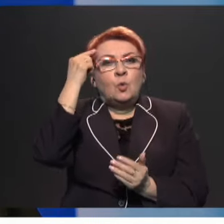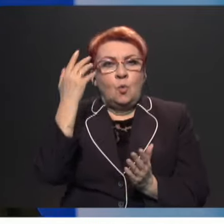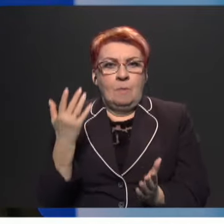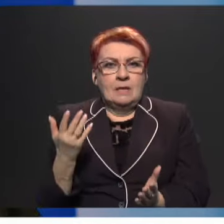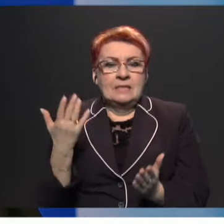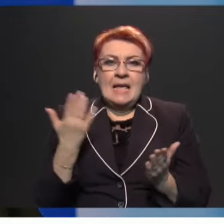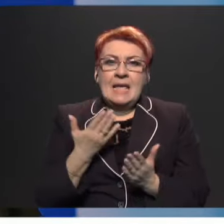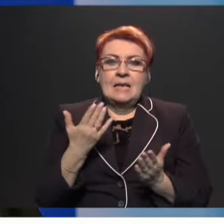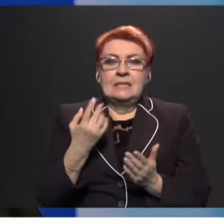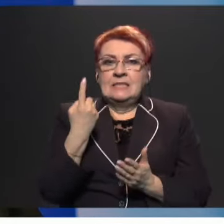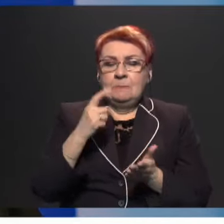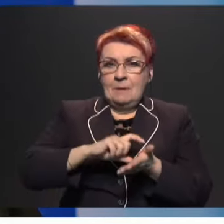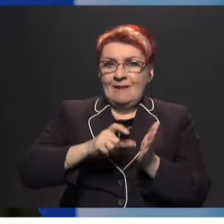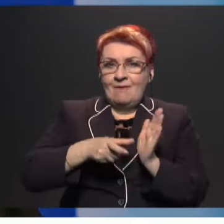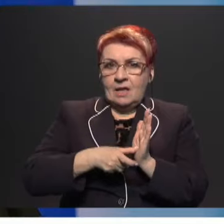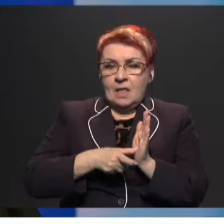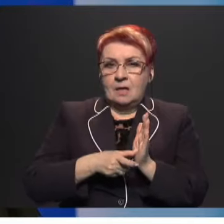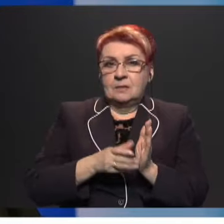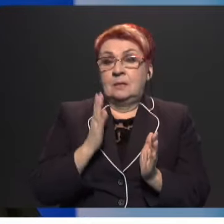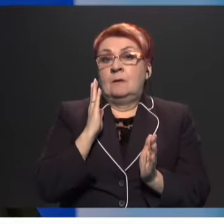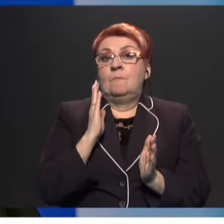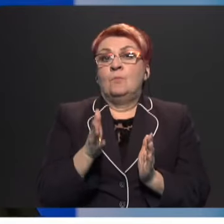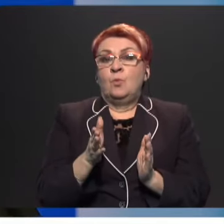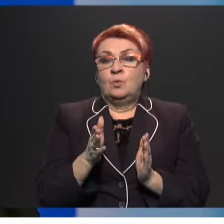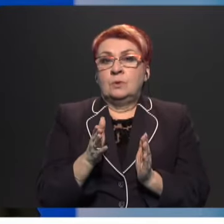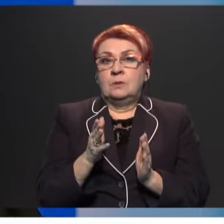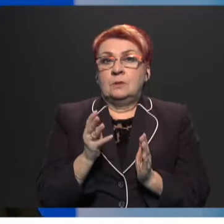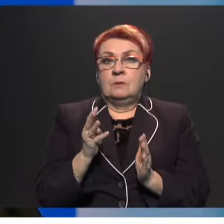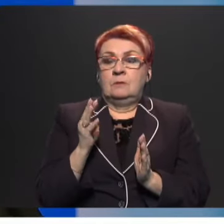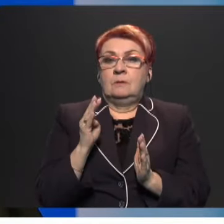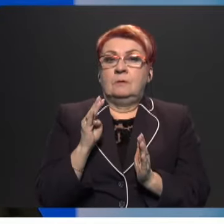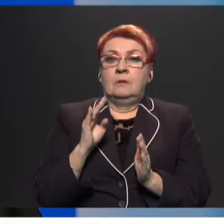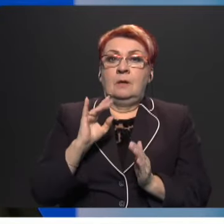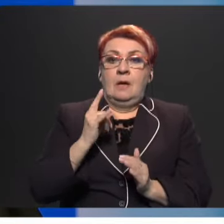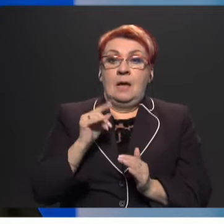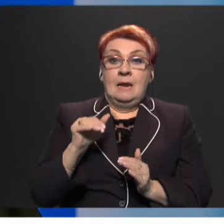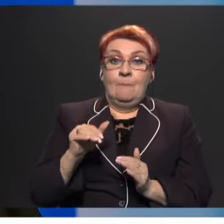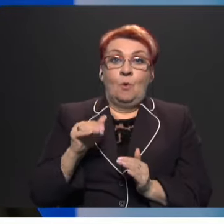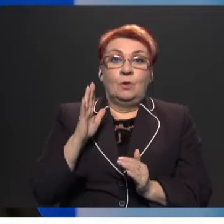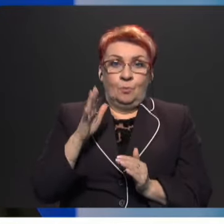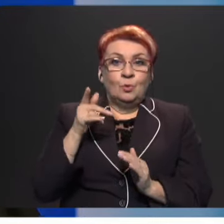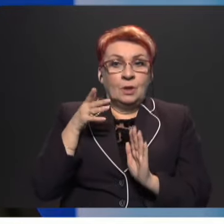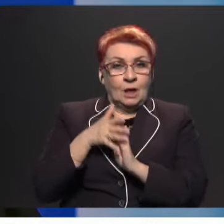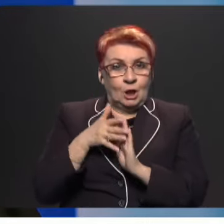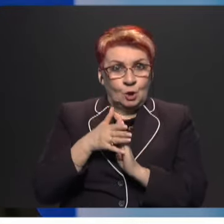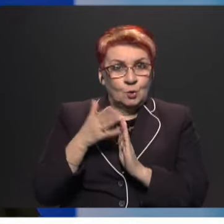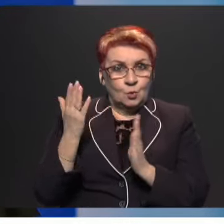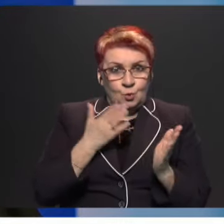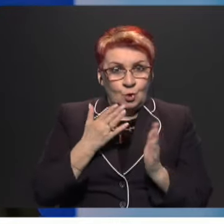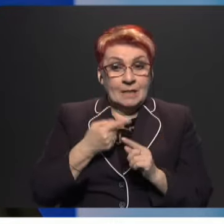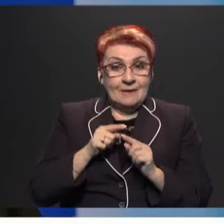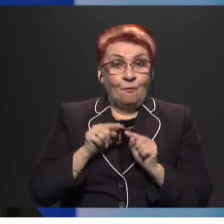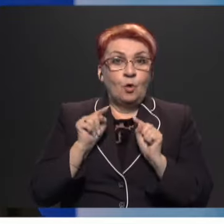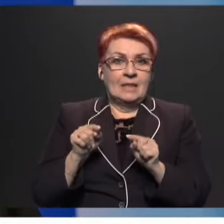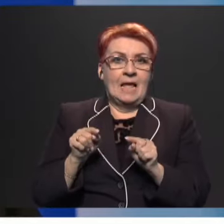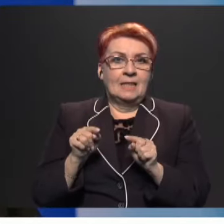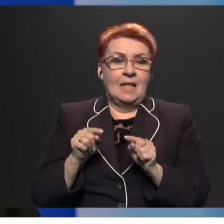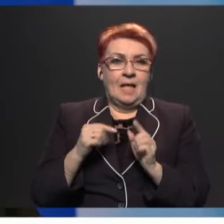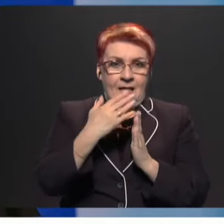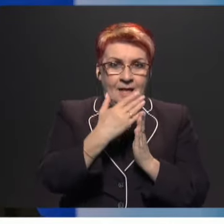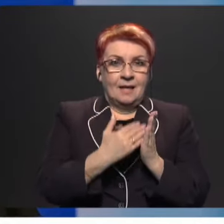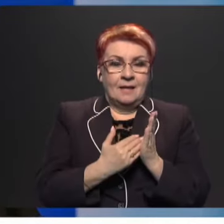с первого класса будет ребенок изучать вот это,